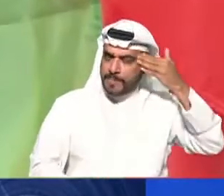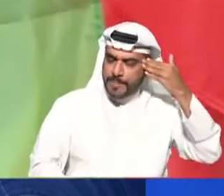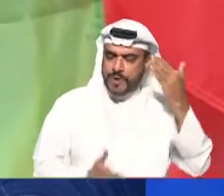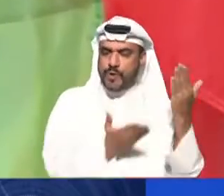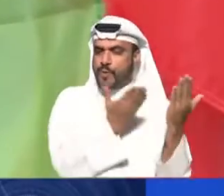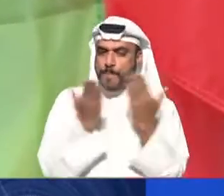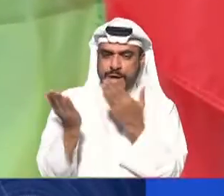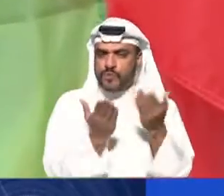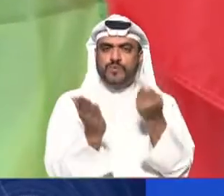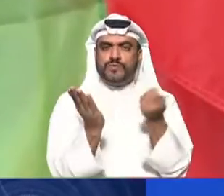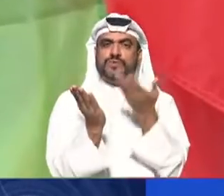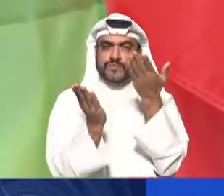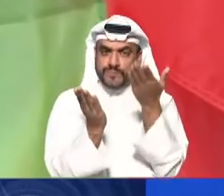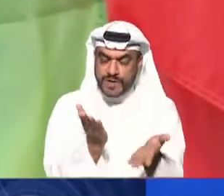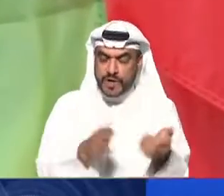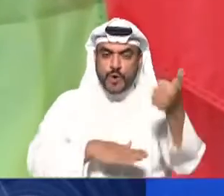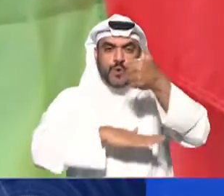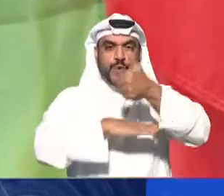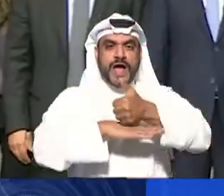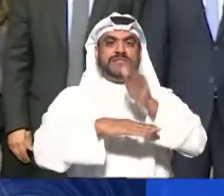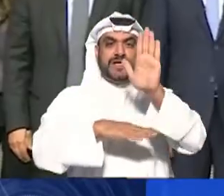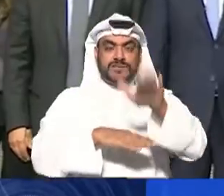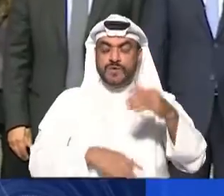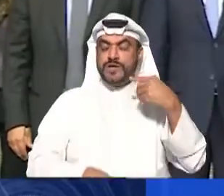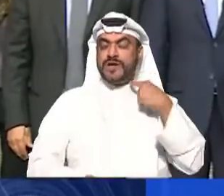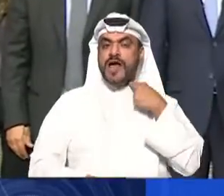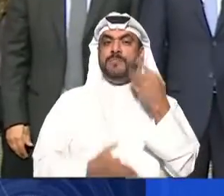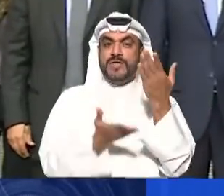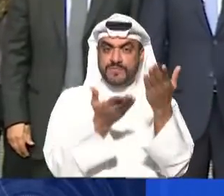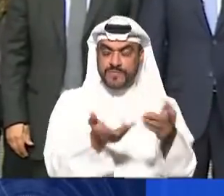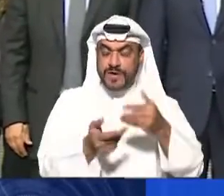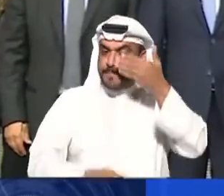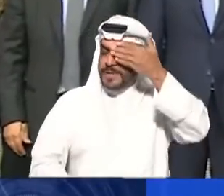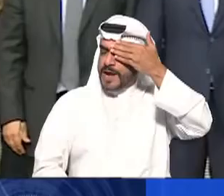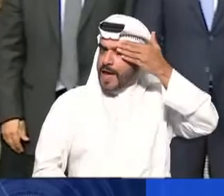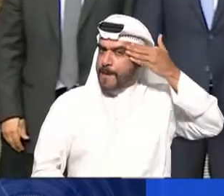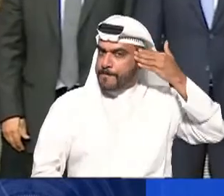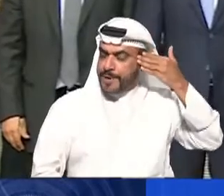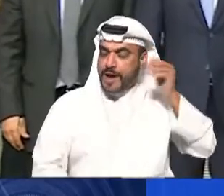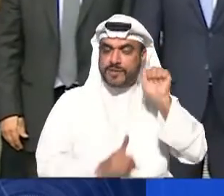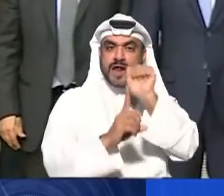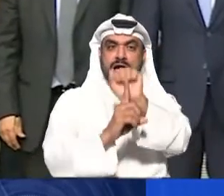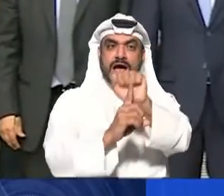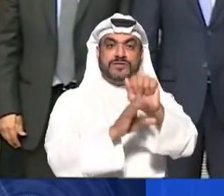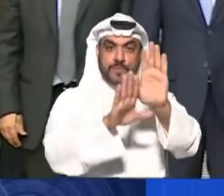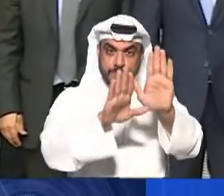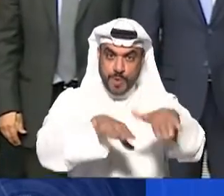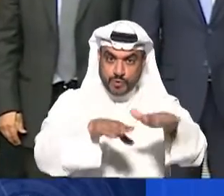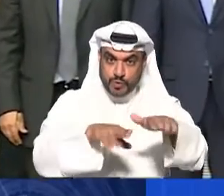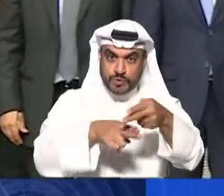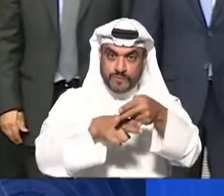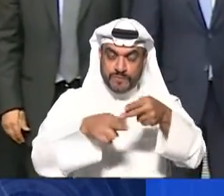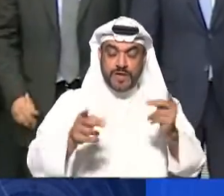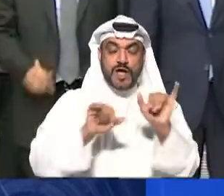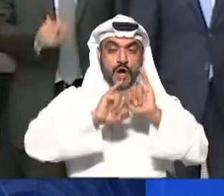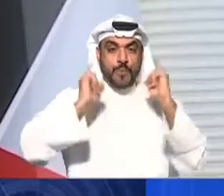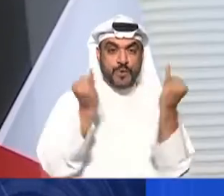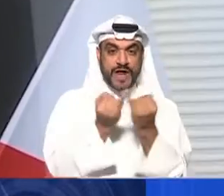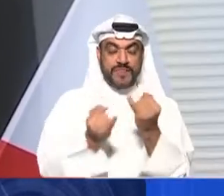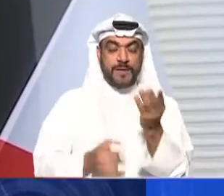وتقني ومبني على أسس علمية من خلال خبرات المختصين الموجودين في منظمة